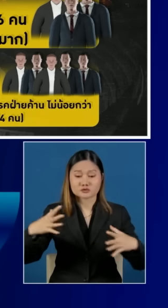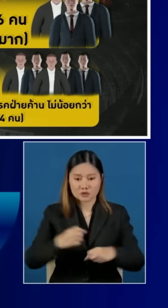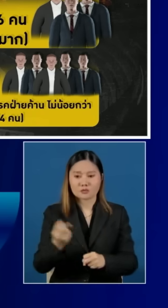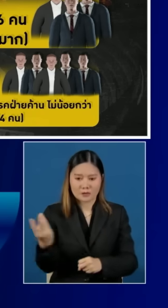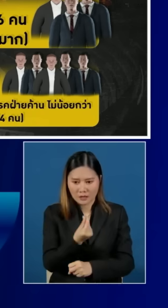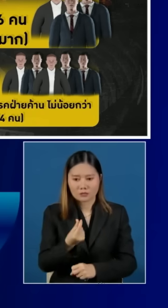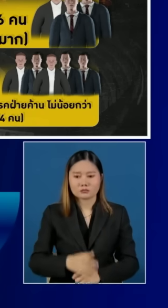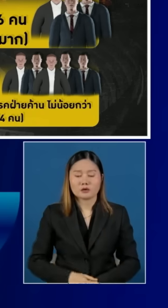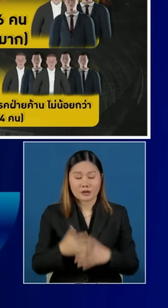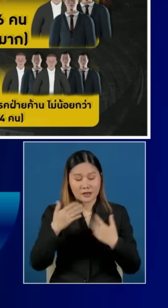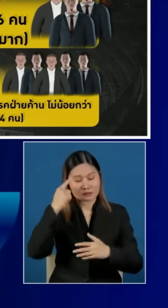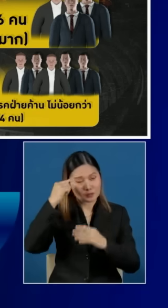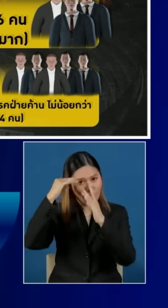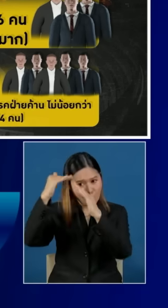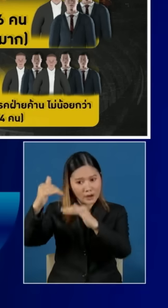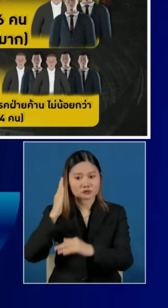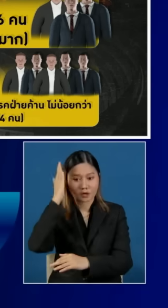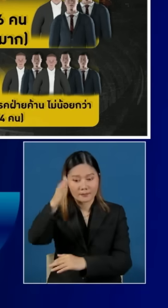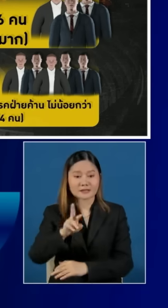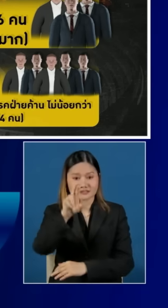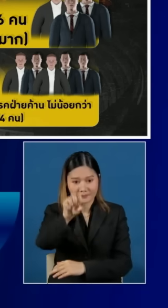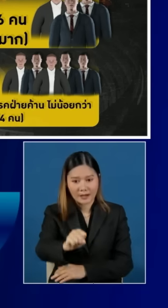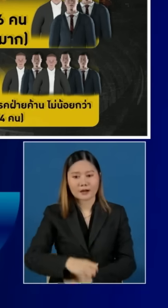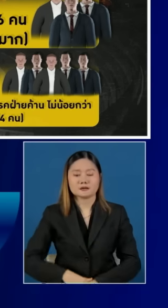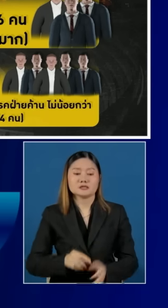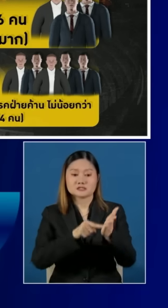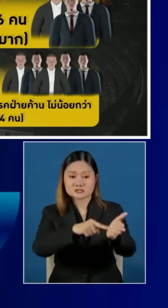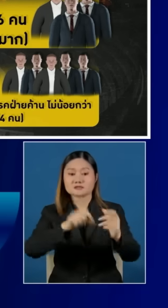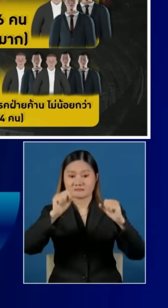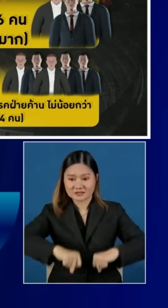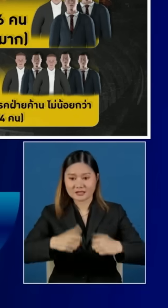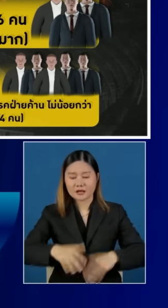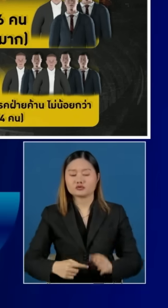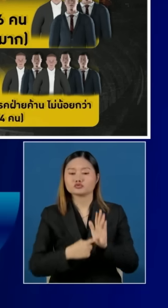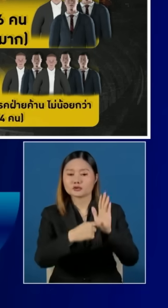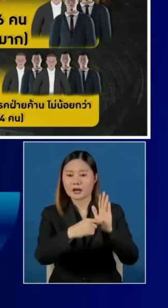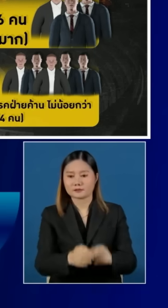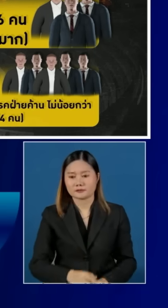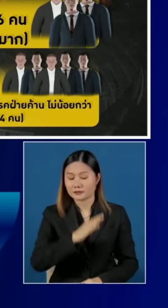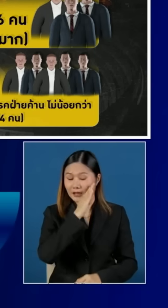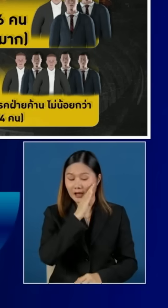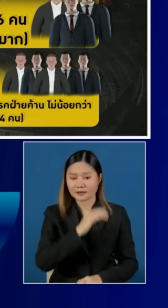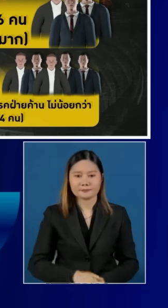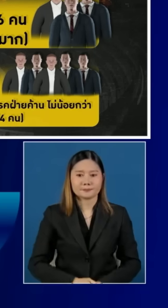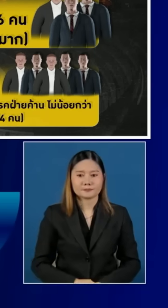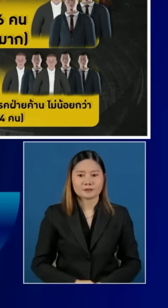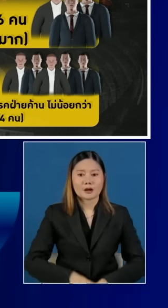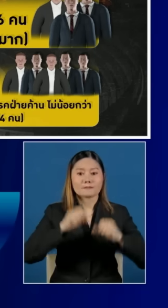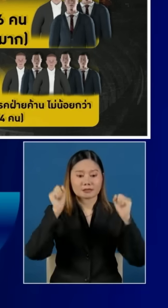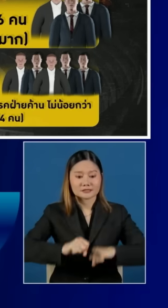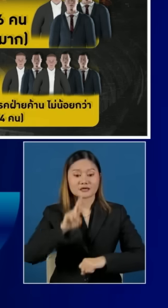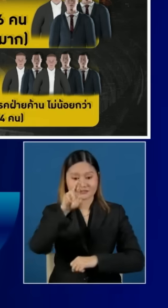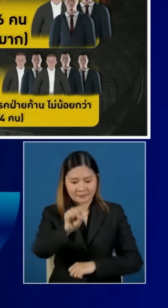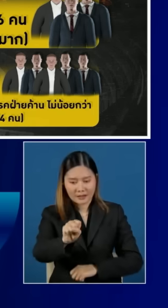ดและหวังว่าสภานะครับเมื่อมีมติไปแล้วนะครับยกตัวอย่างเช่นถ้าปรากฏว่ามติของสภ